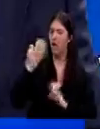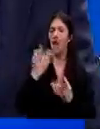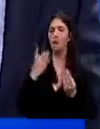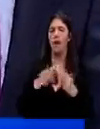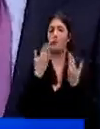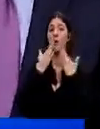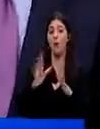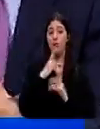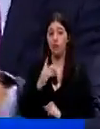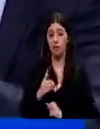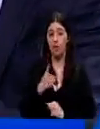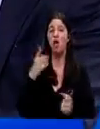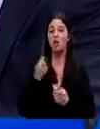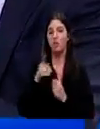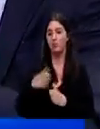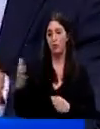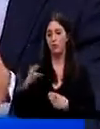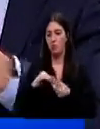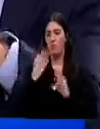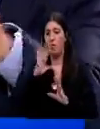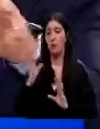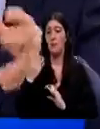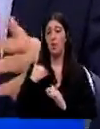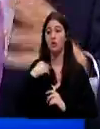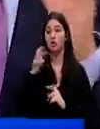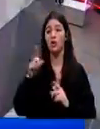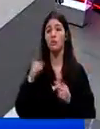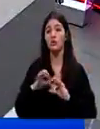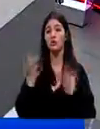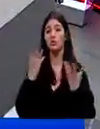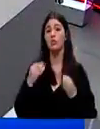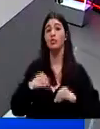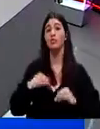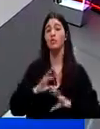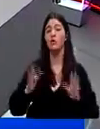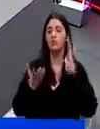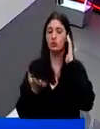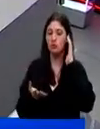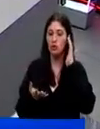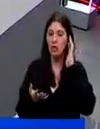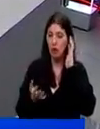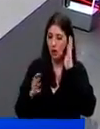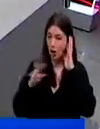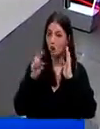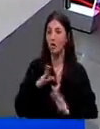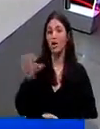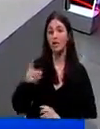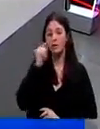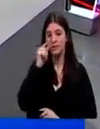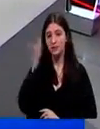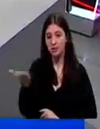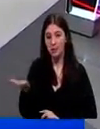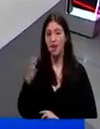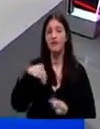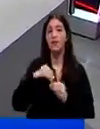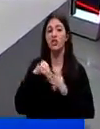kaybı olmayacak. İşin bu tarafında sorun yok ama ben dolarda bir çözülme olacağını sanmıyorum. Çünkü dolara giden insan faizi